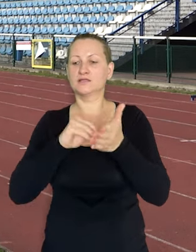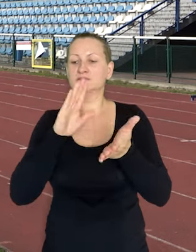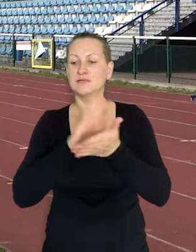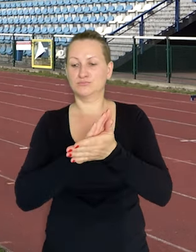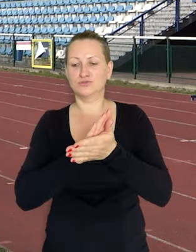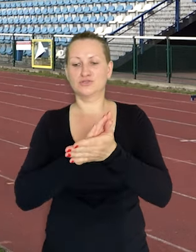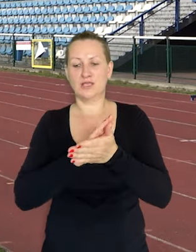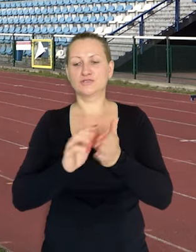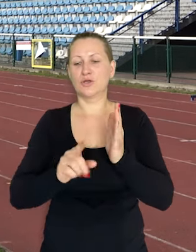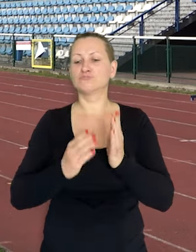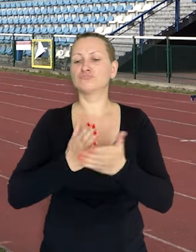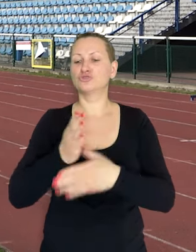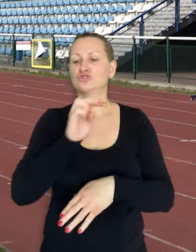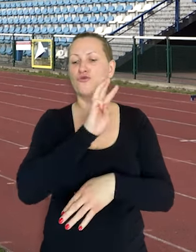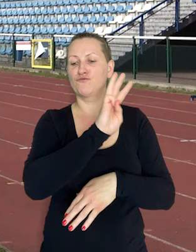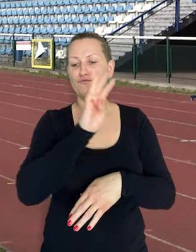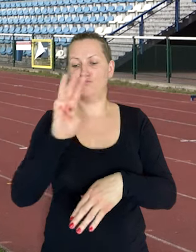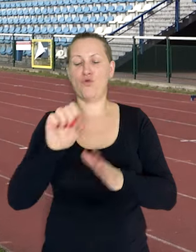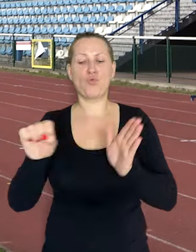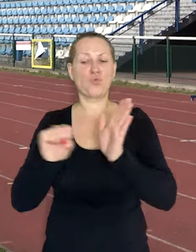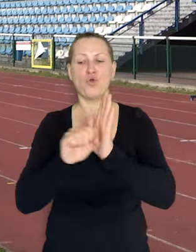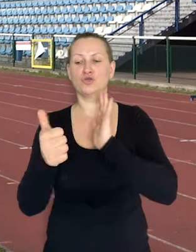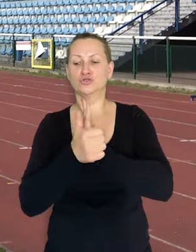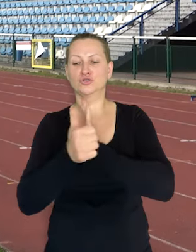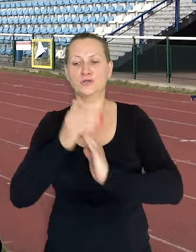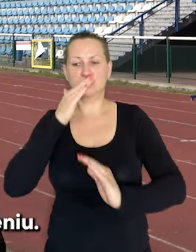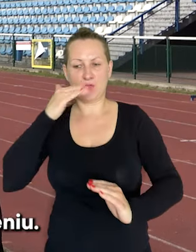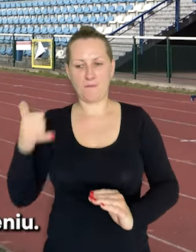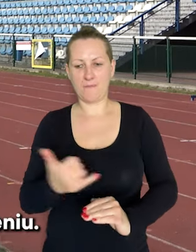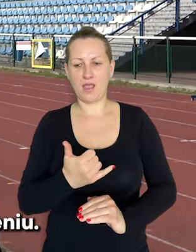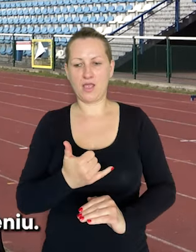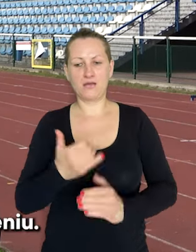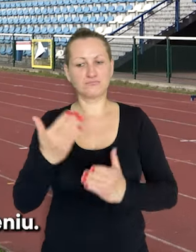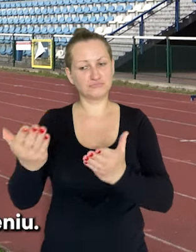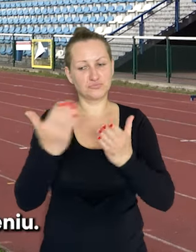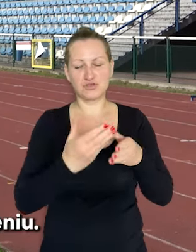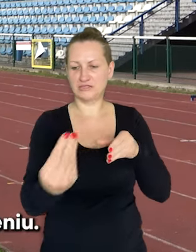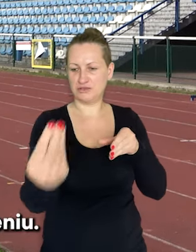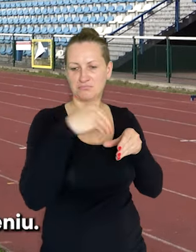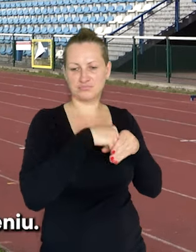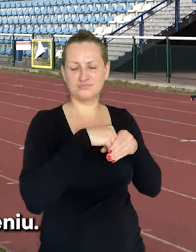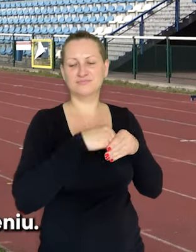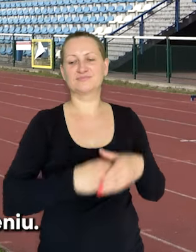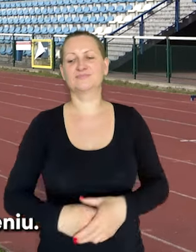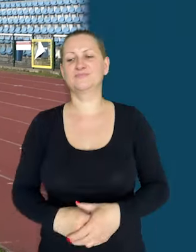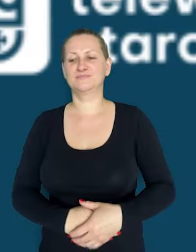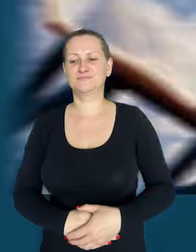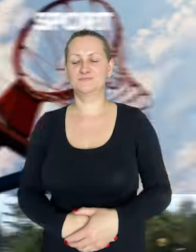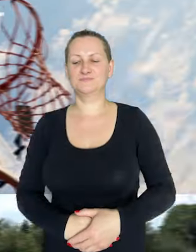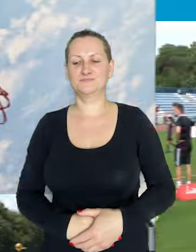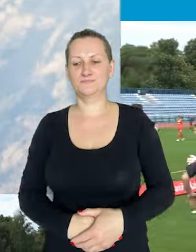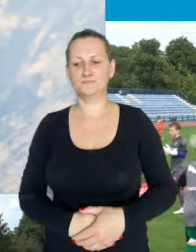się poprzez stronę elektroniczne-zapisy.pl do 16 maja. Zapraszamy do udziału w naszym